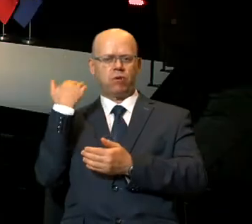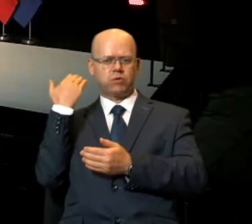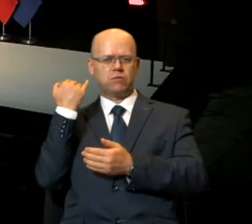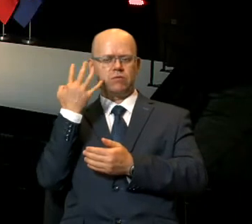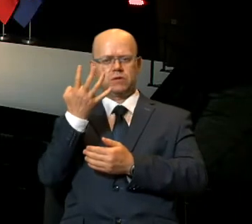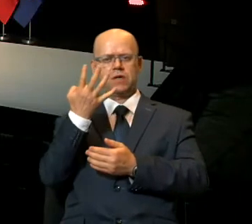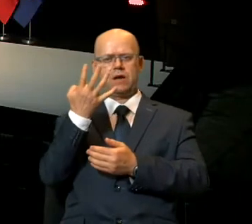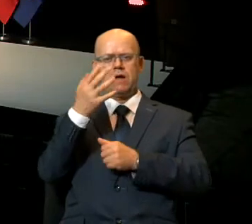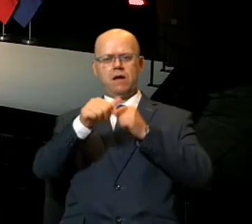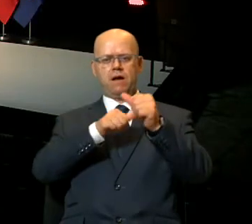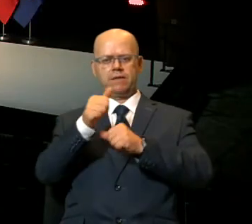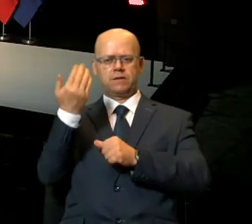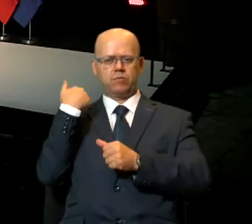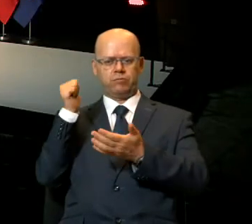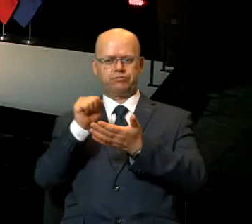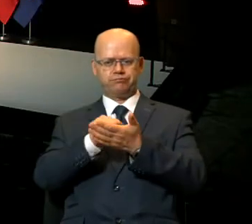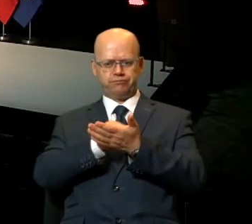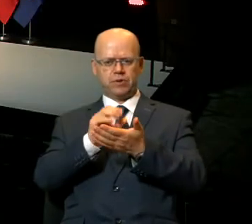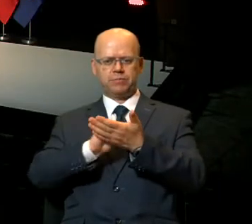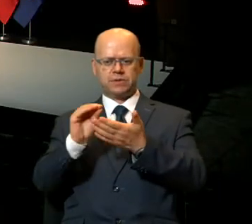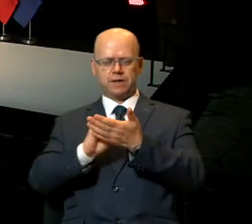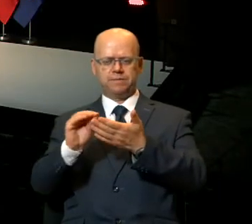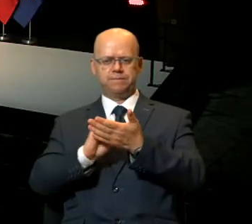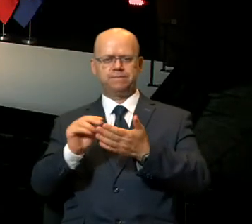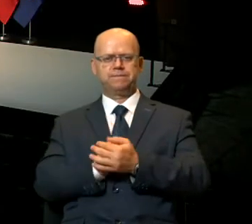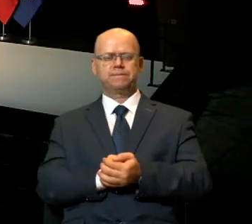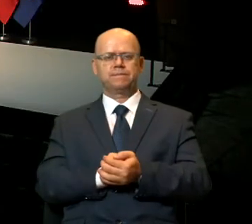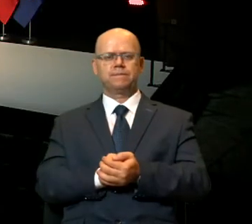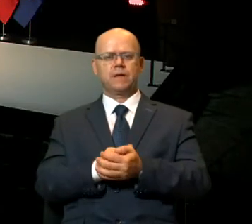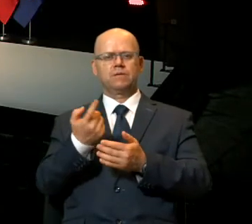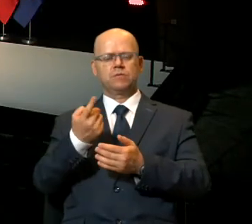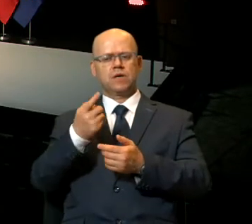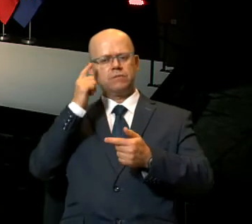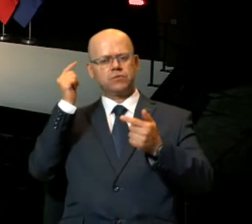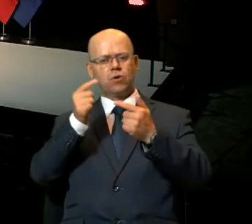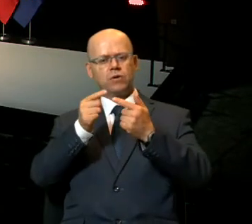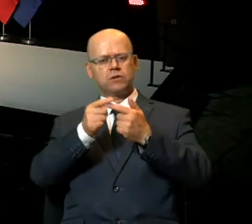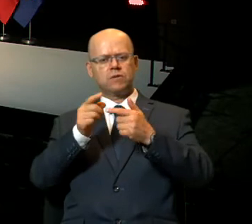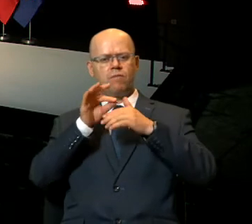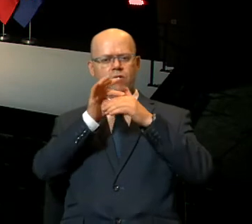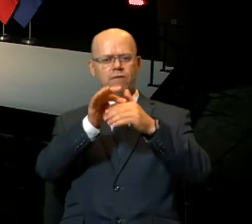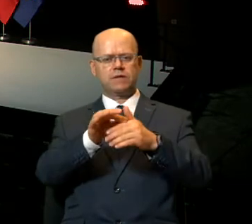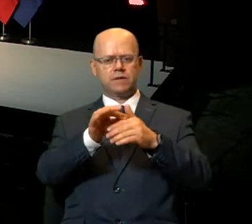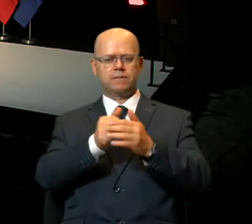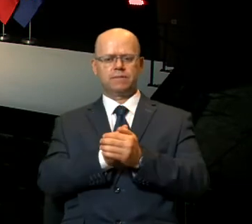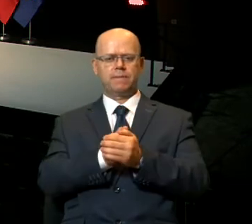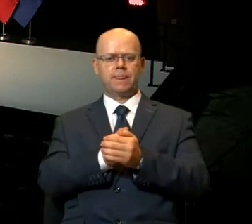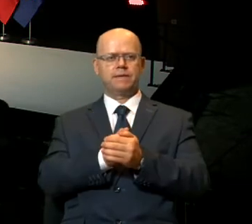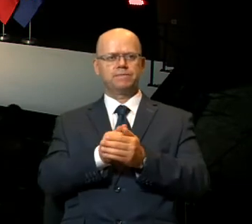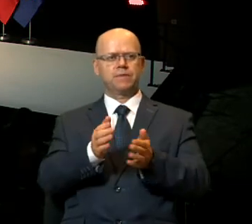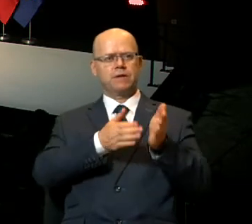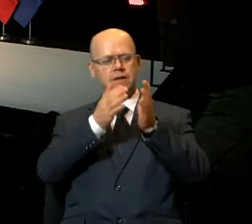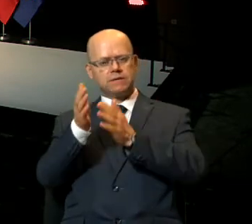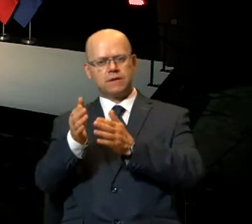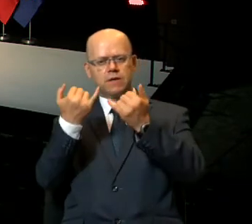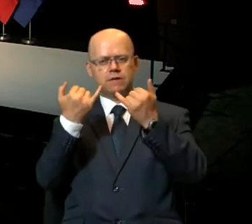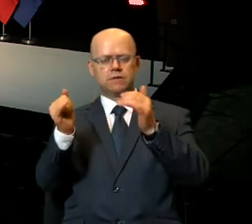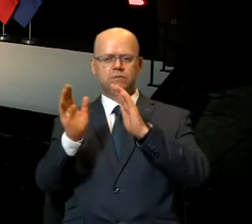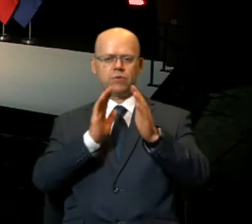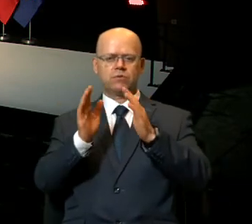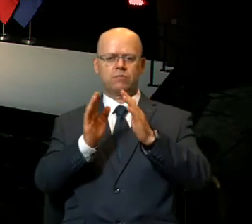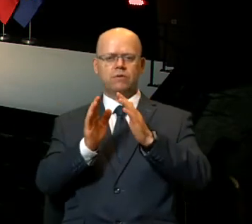temu. Jest bardzo poważnym, teoretycznym wprowadzeniem w alternatywne sposoby